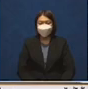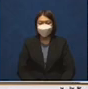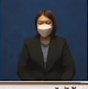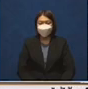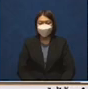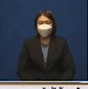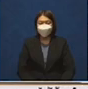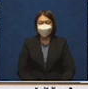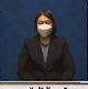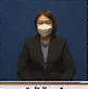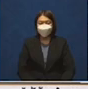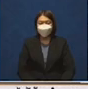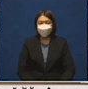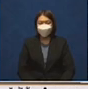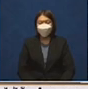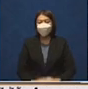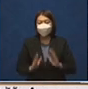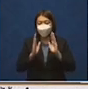จำนวนผู้ลงมติ